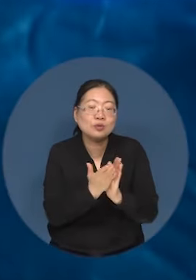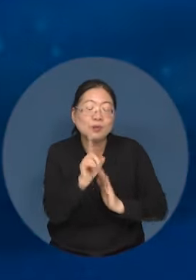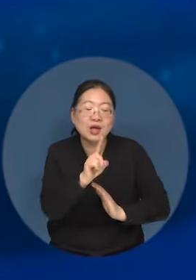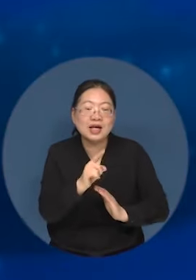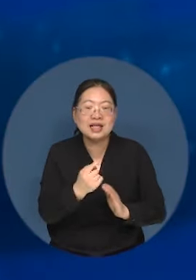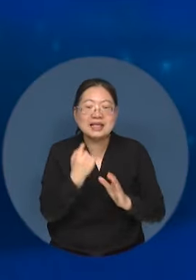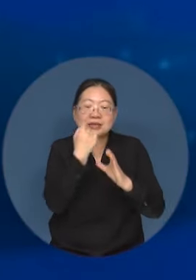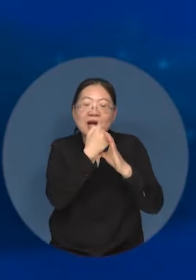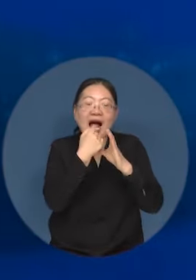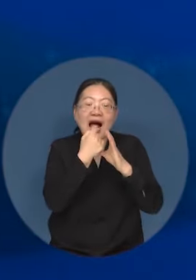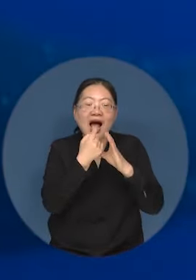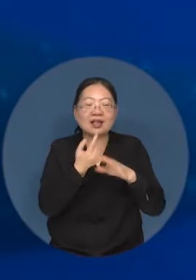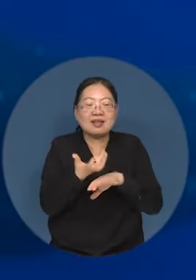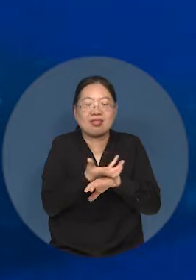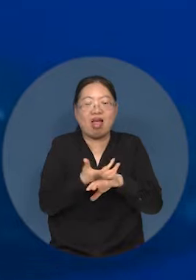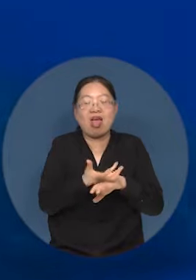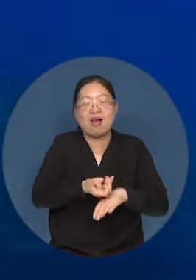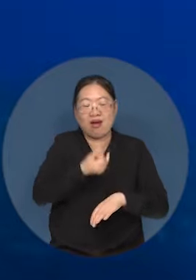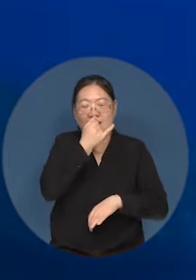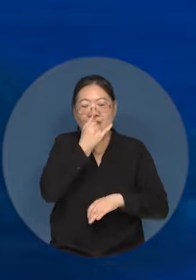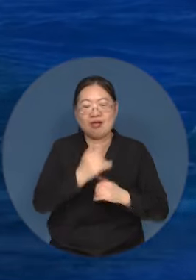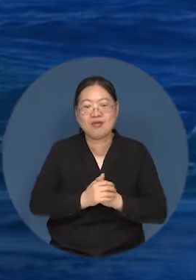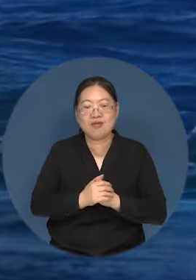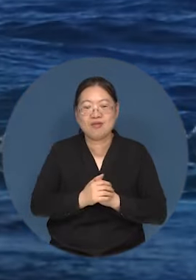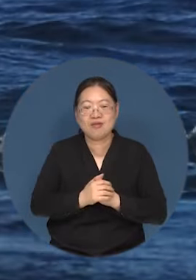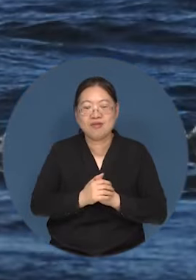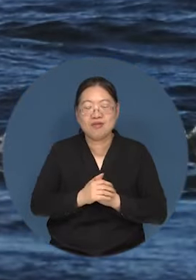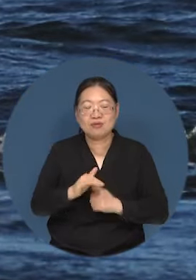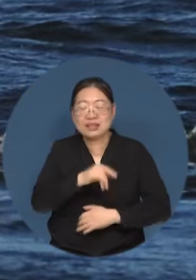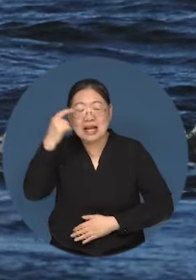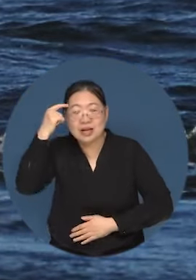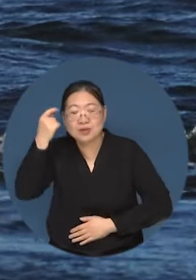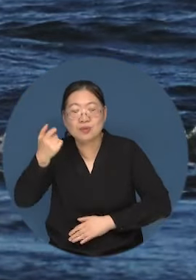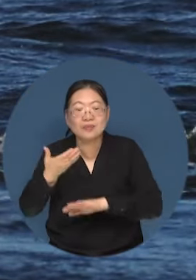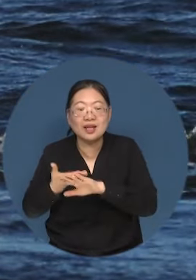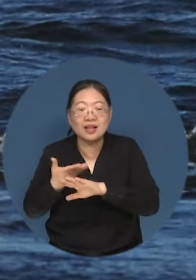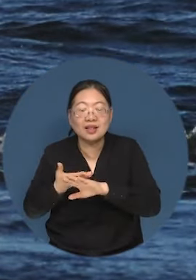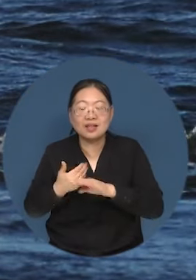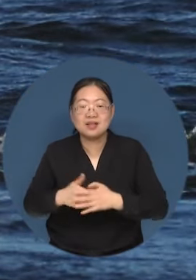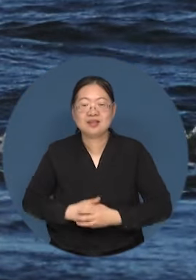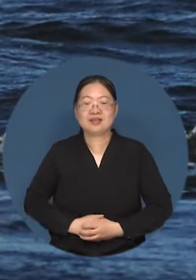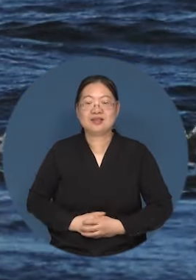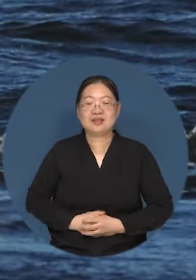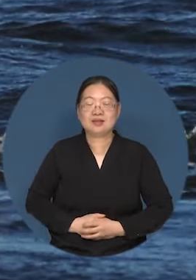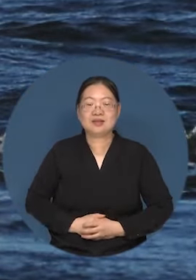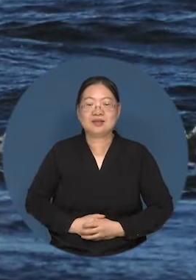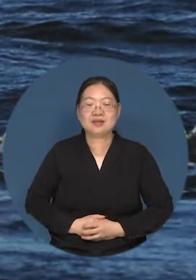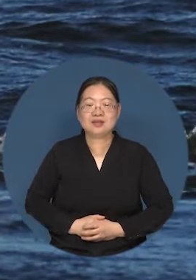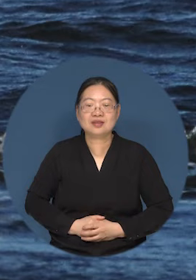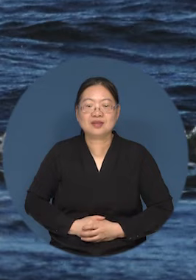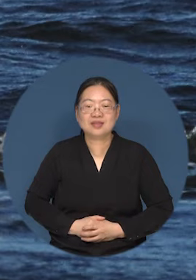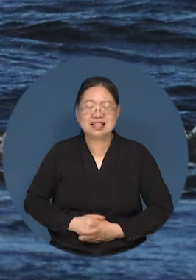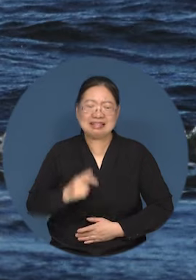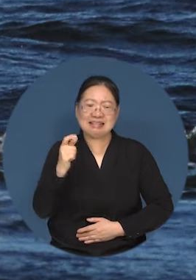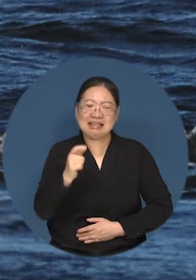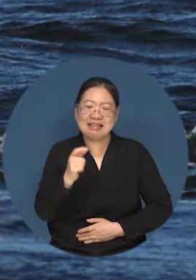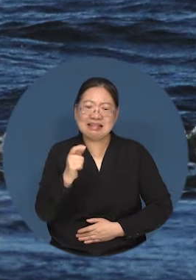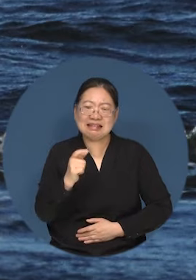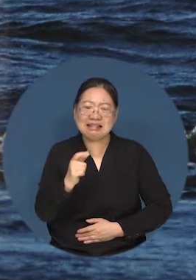입안에 수염을 가지고 있습니다. 이게 우리가 생각하는 그런 수염이 아니고 그 영어로는 그 발린 플레이트라고 해서